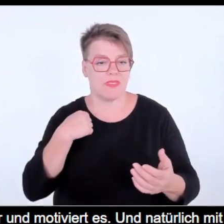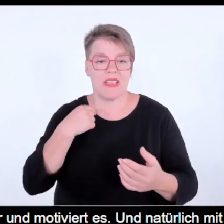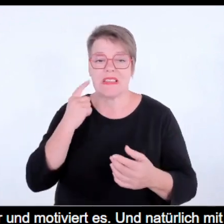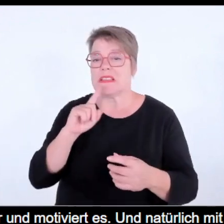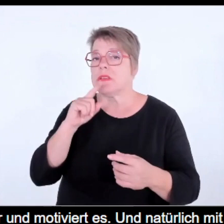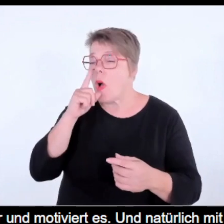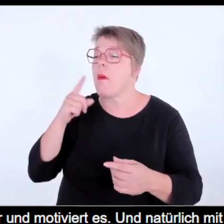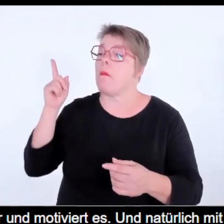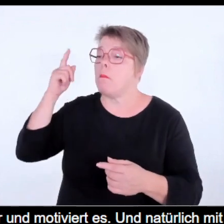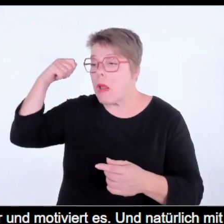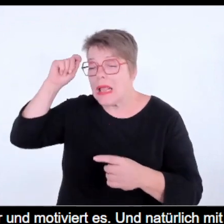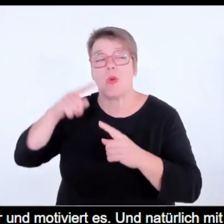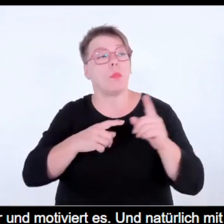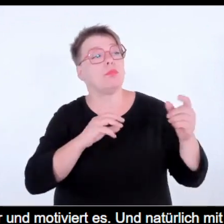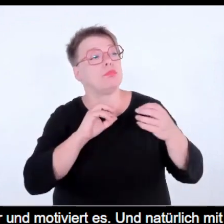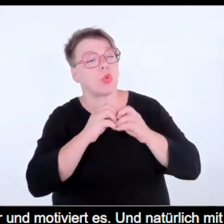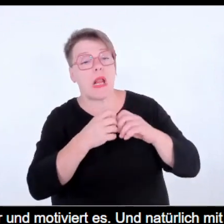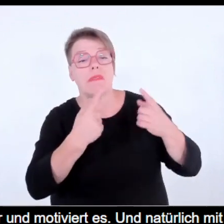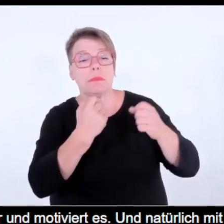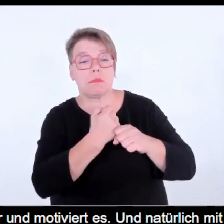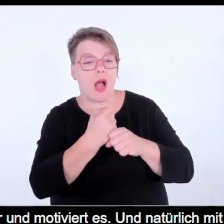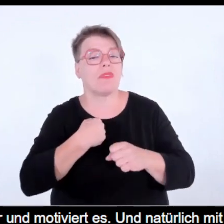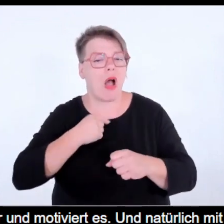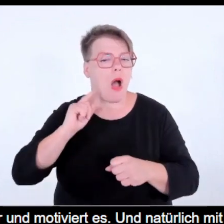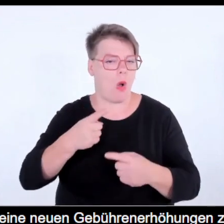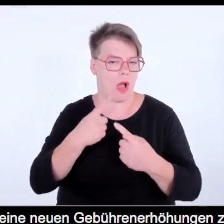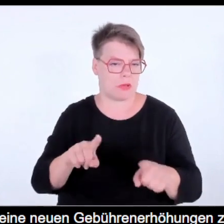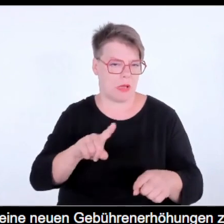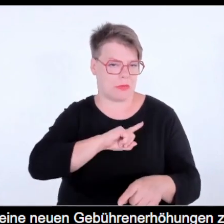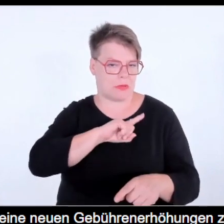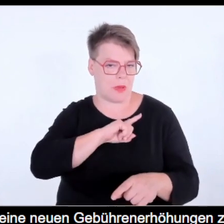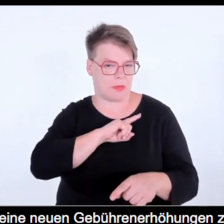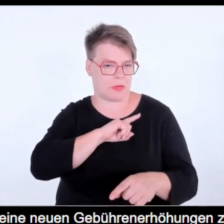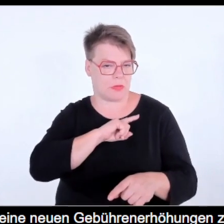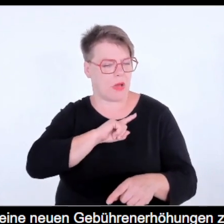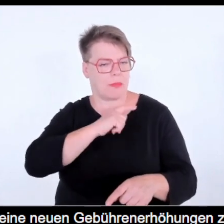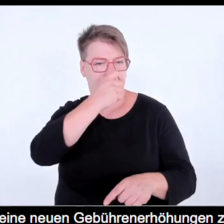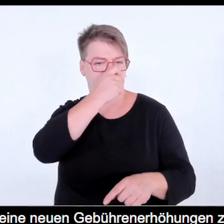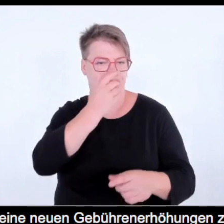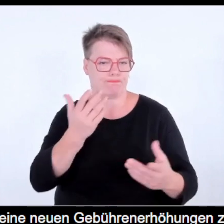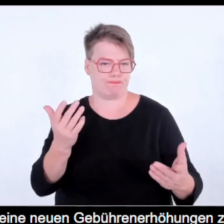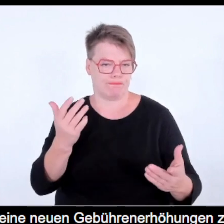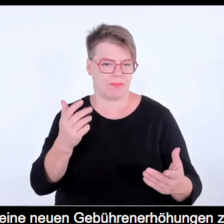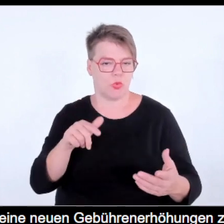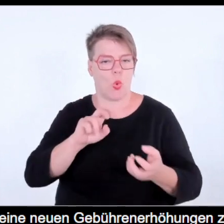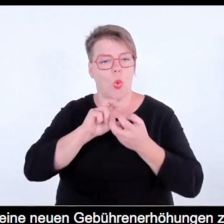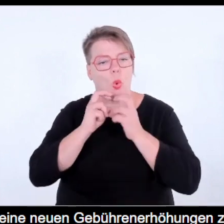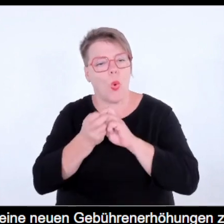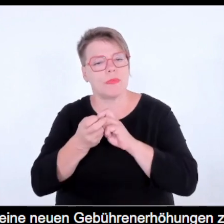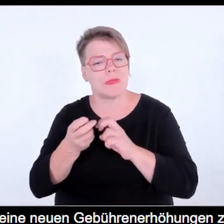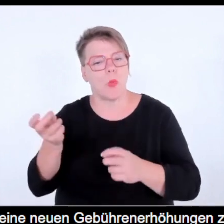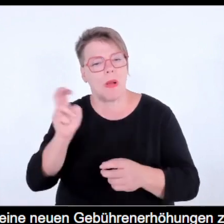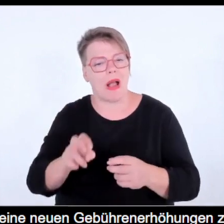Das nächste ist Henry Stern von der Mainpost. Herr Söder, Sie haben ja Anfang der Legislatur mal einen Fast Track für